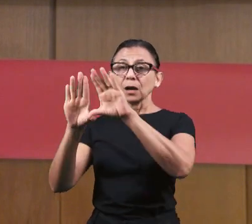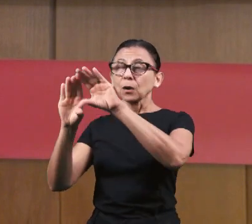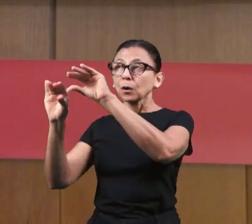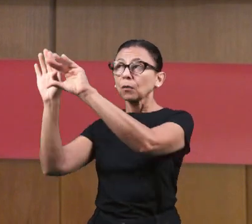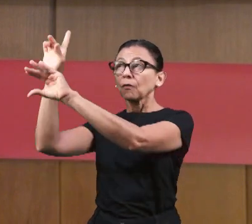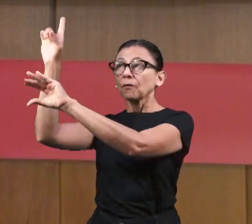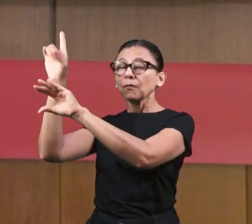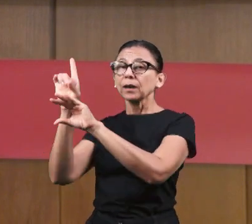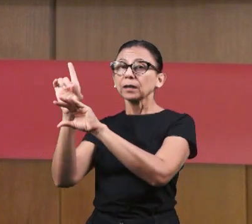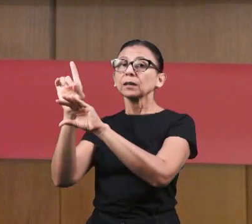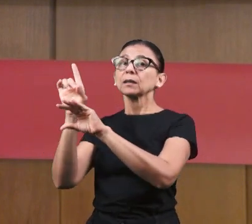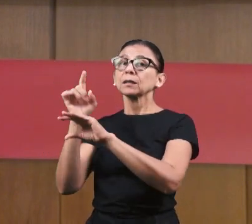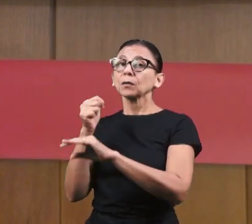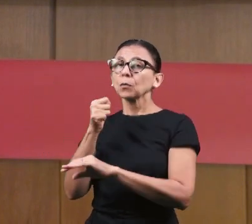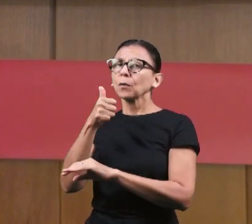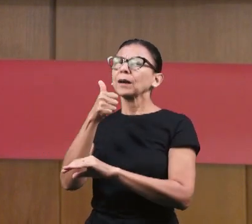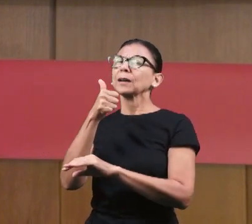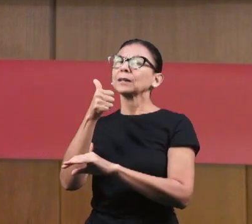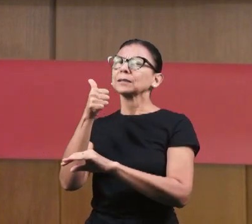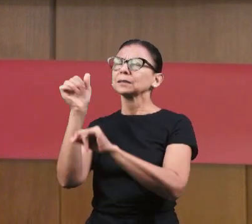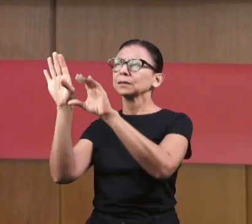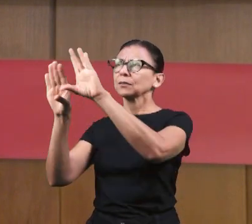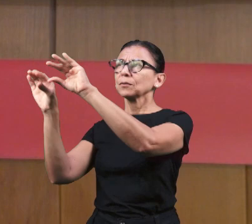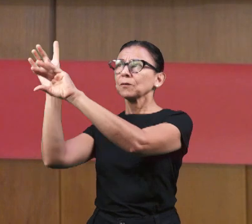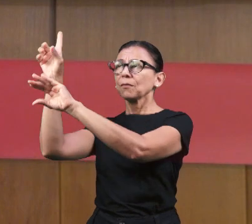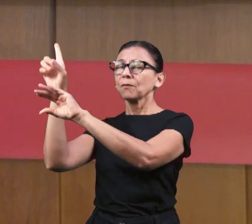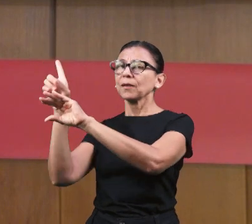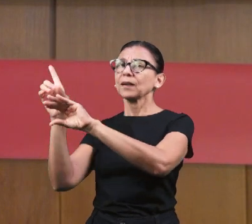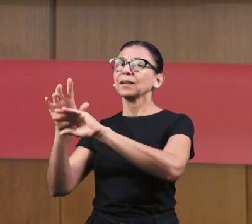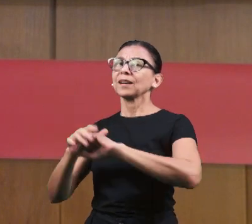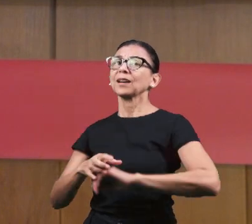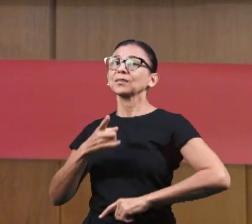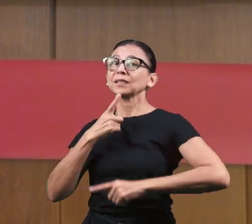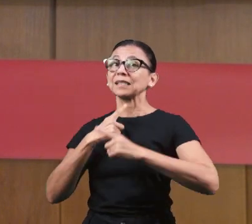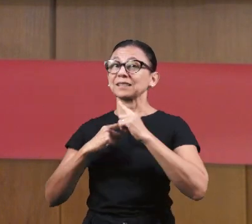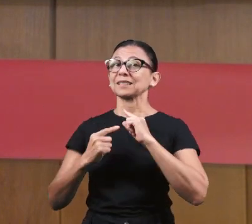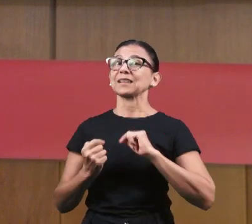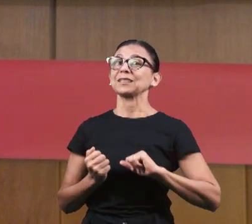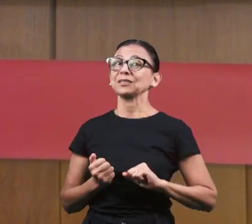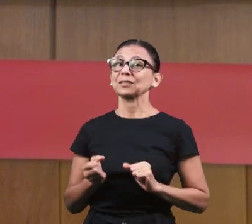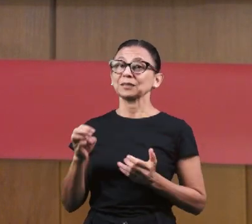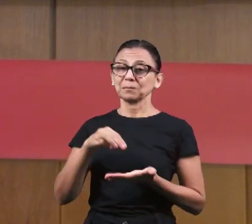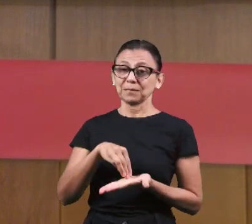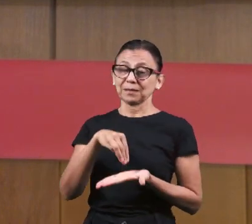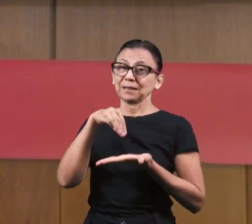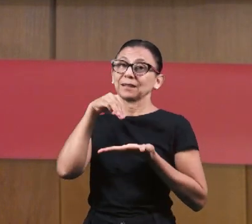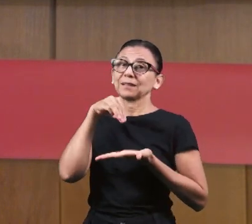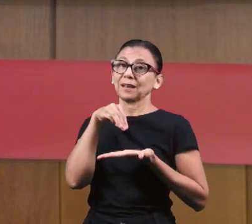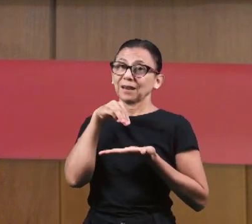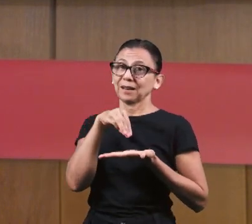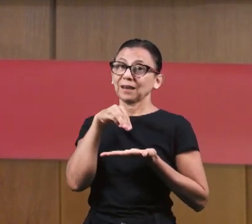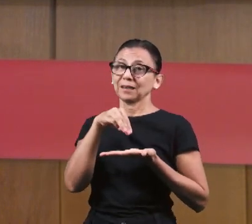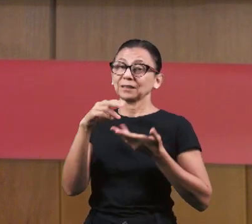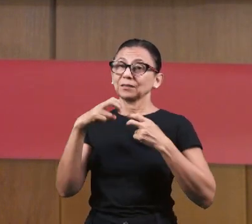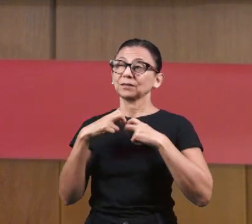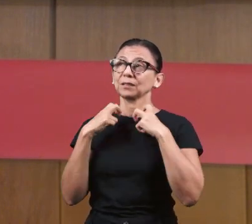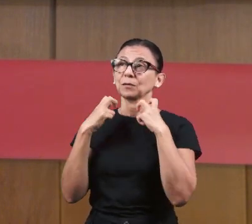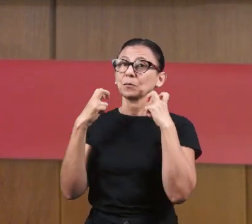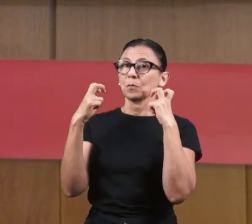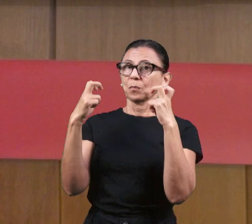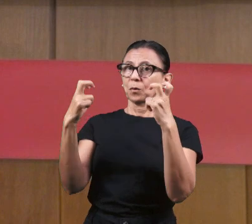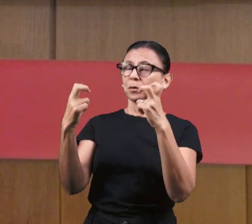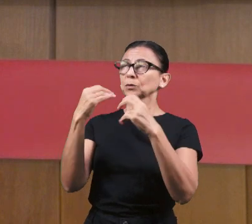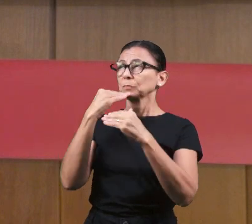Jésus-Christ vient, c'est notre expression, celle qui est dans notre cœur. Le Maranatha, le Seigneur Jésus vient. C'est notre clameur, c'est